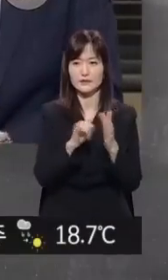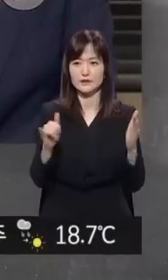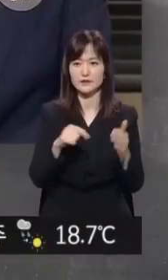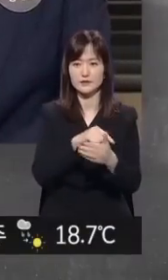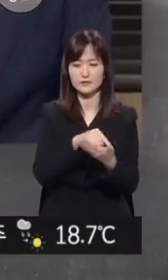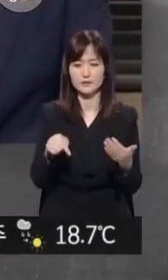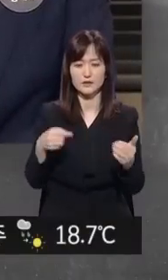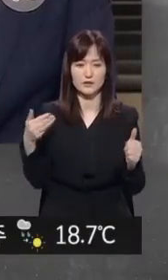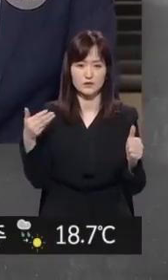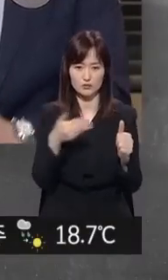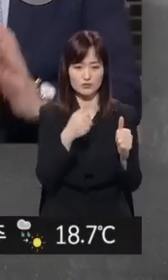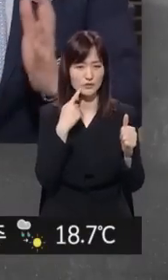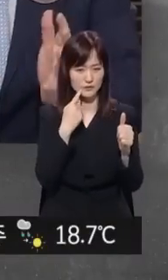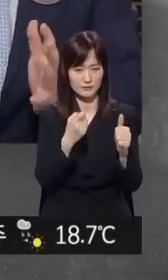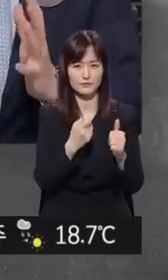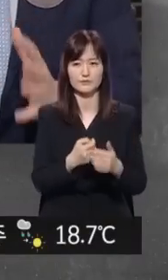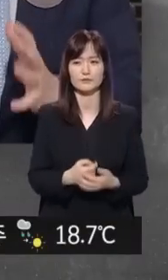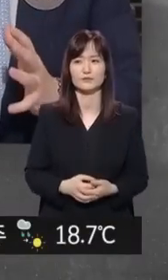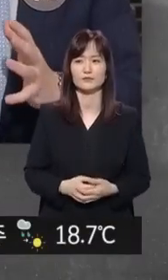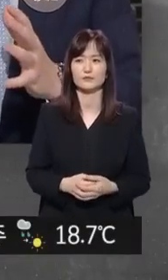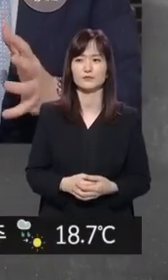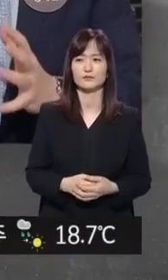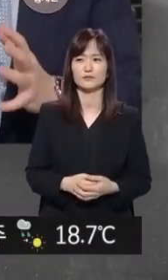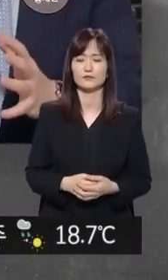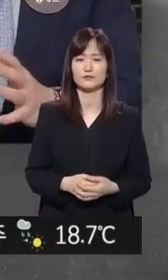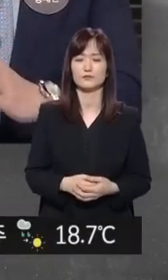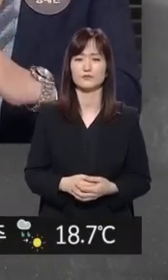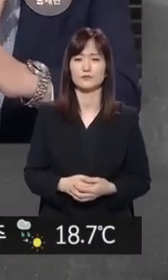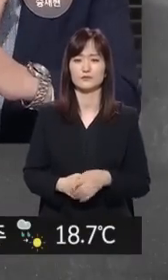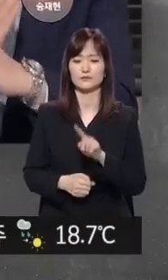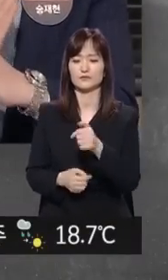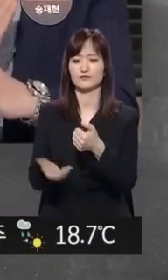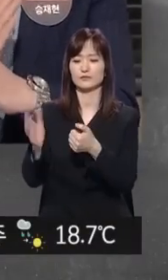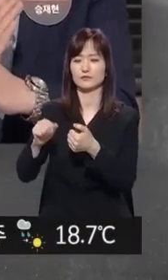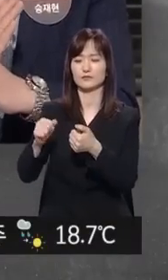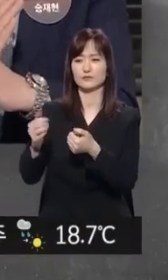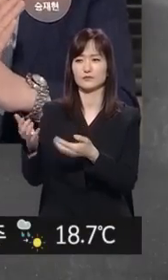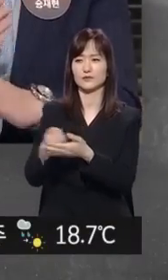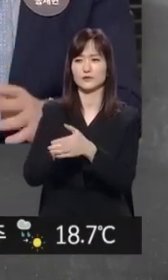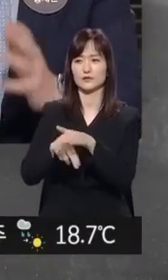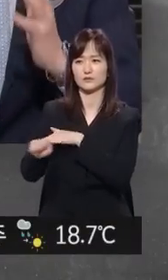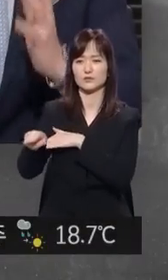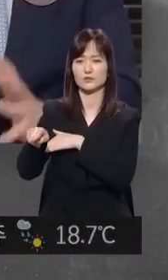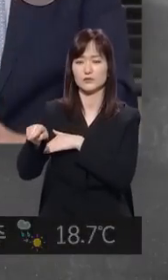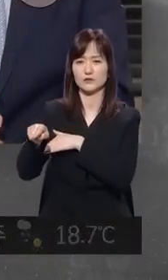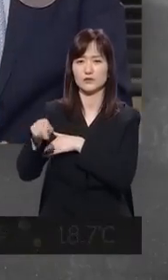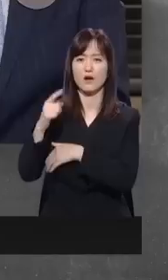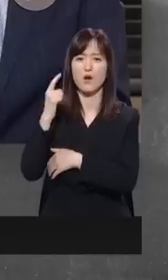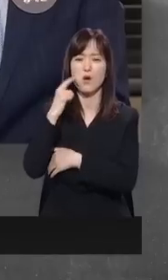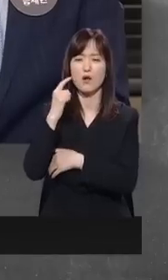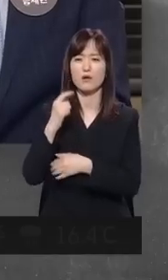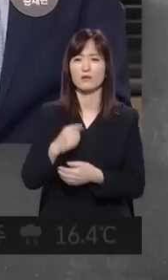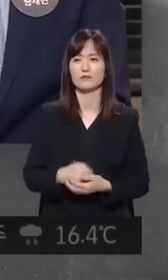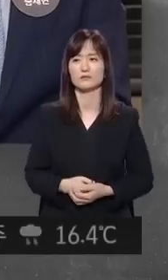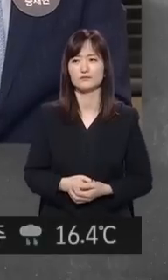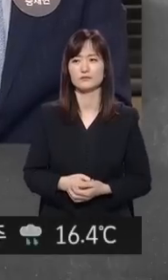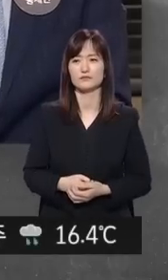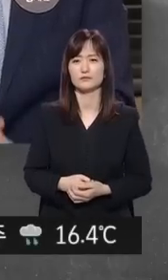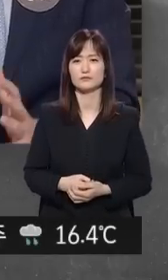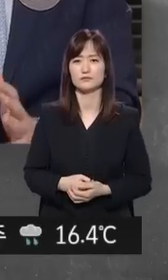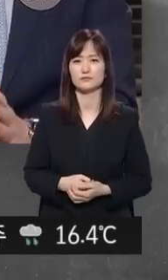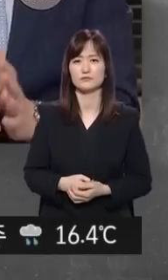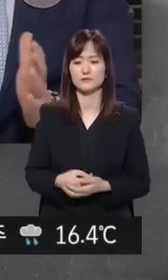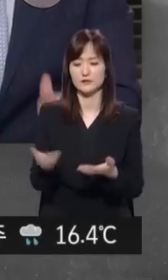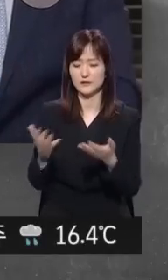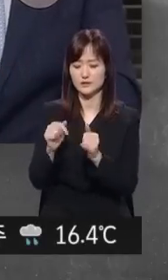가하겠다는 협박을 했기 때문에 사실이 지금 150을 가져갔다는 건 새빨간 거짓말인 것이고이 사람도 피해자였던 거죠